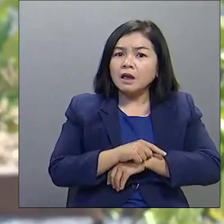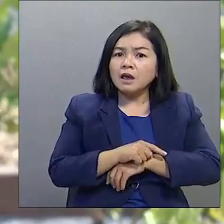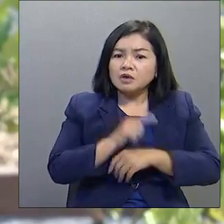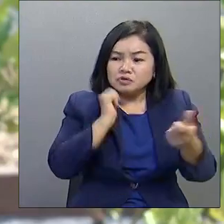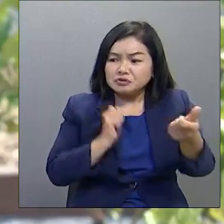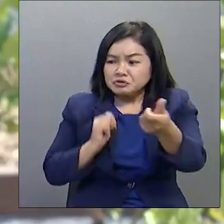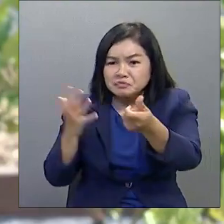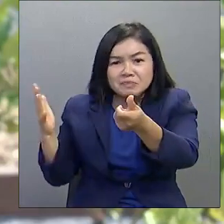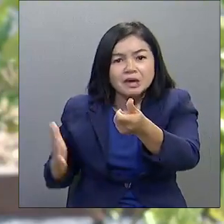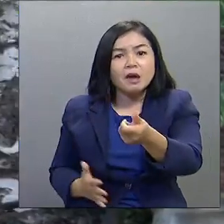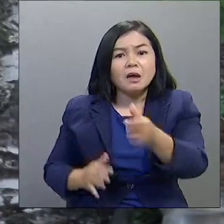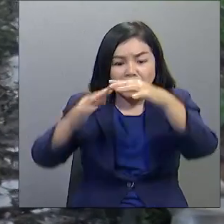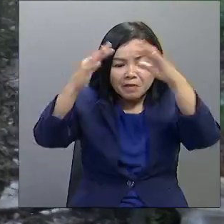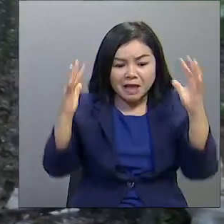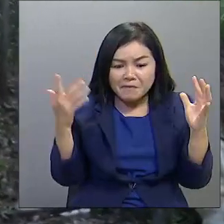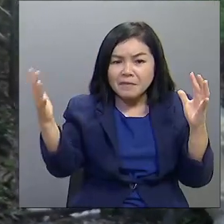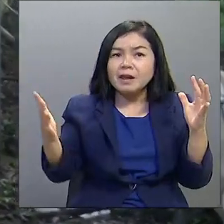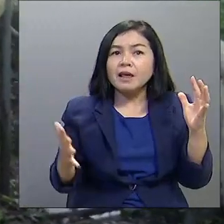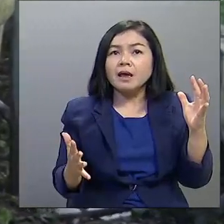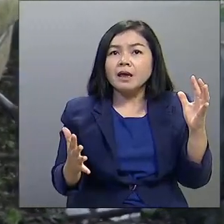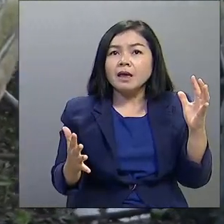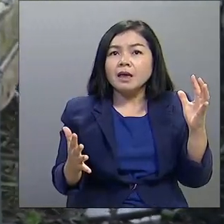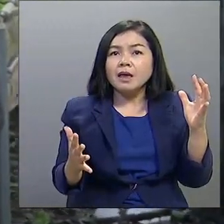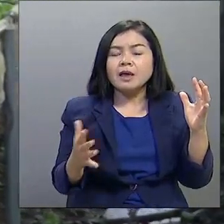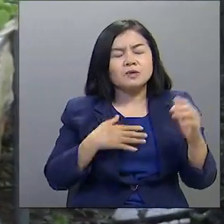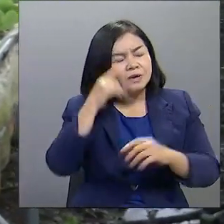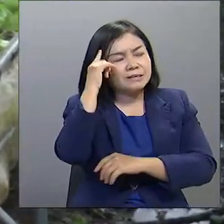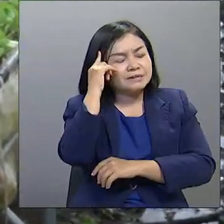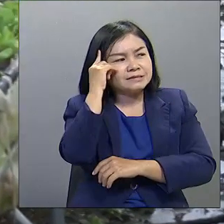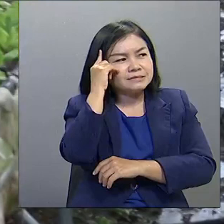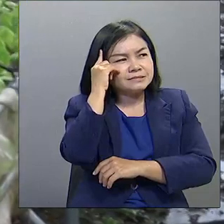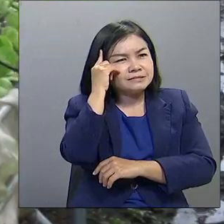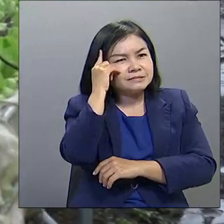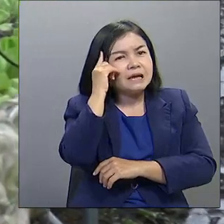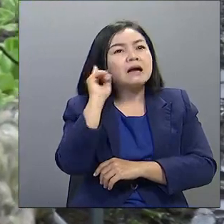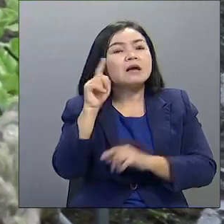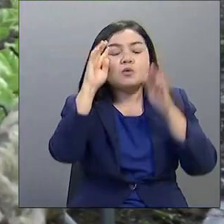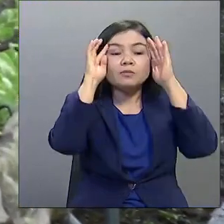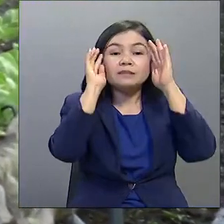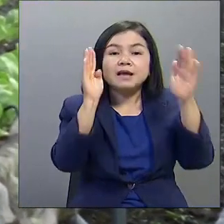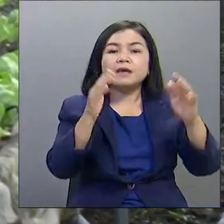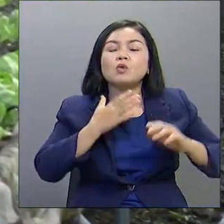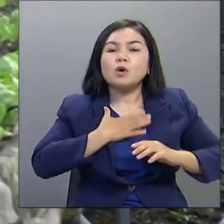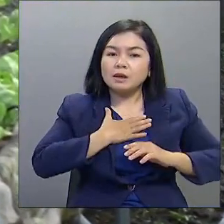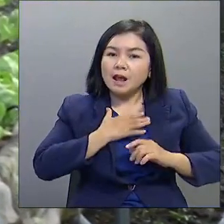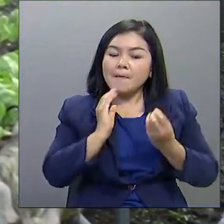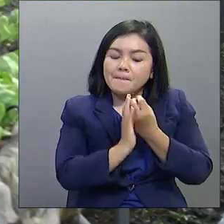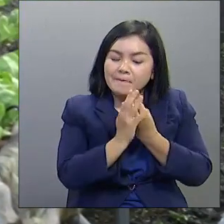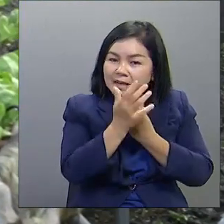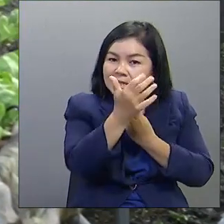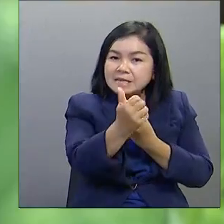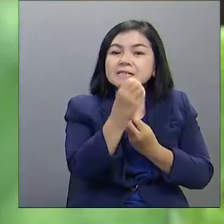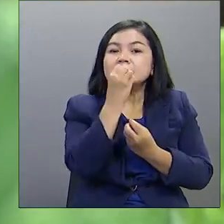งจริงๆเพราะคุณไม่มีมุ้งเลยพี่ก็เลยคิดสโลแกนขึ้นมาว่าเนี่ยคือความตั้งใจของพวกเราคือเราอยากทำผักดีๆให้คน